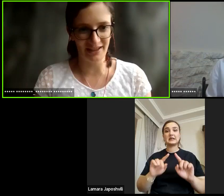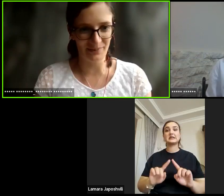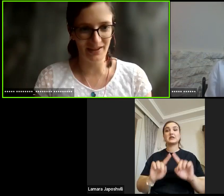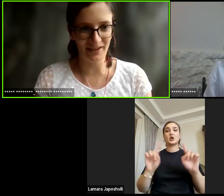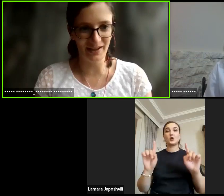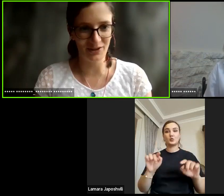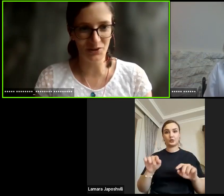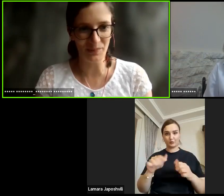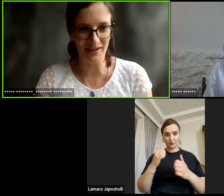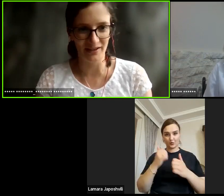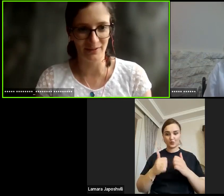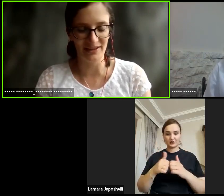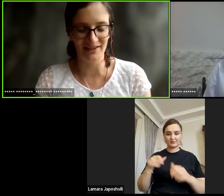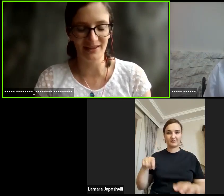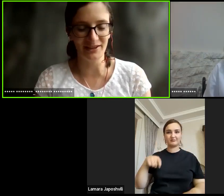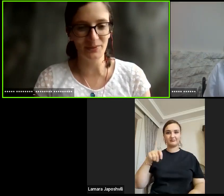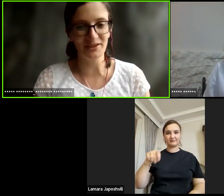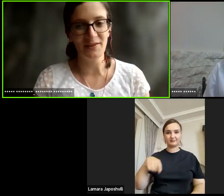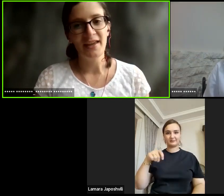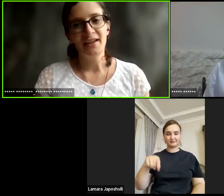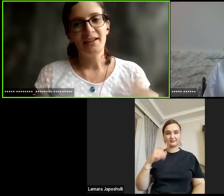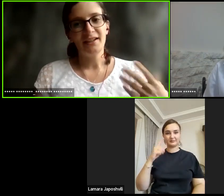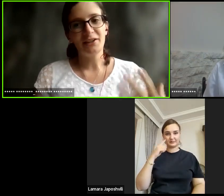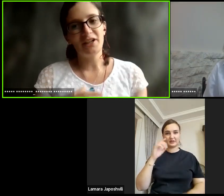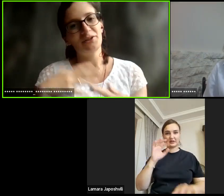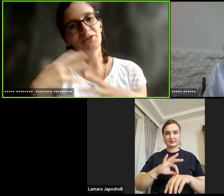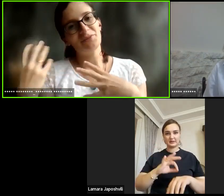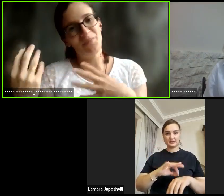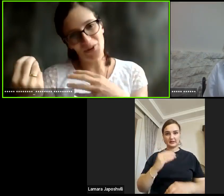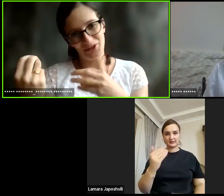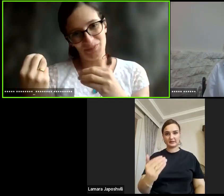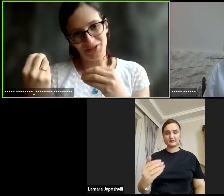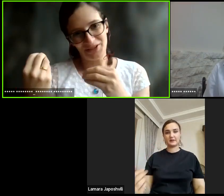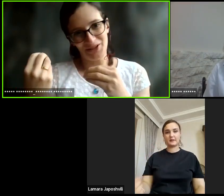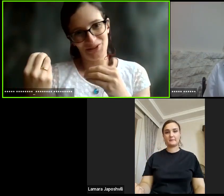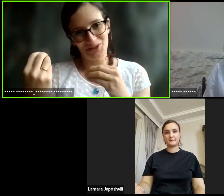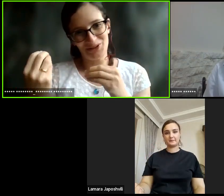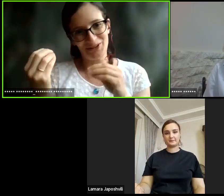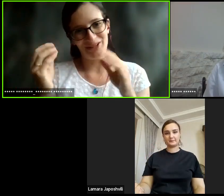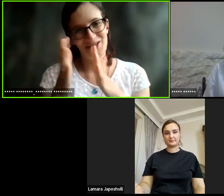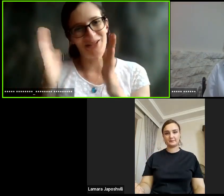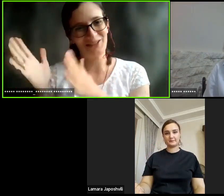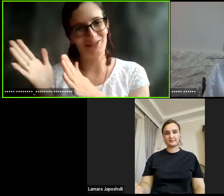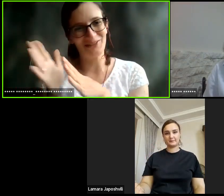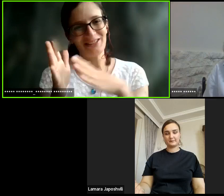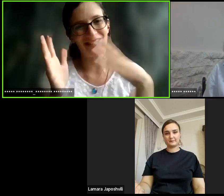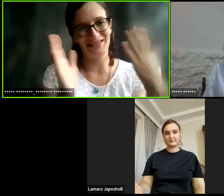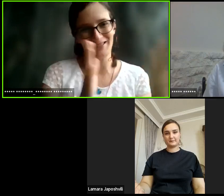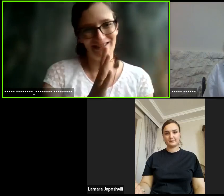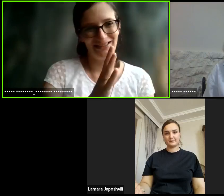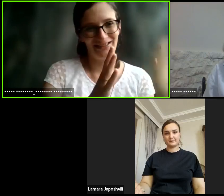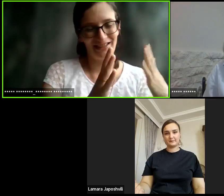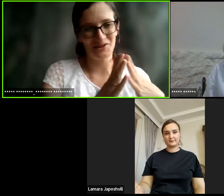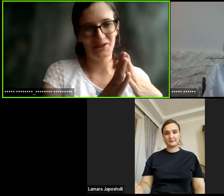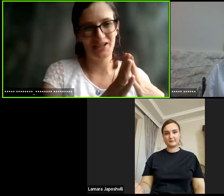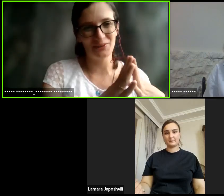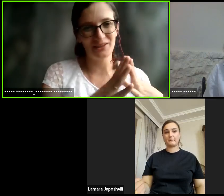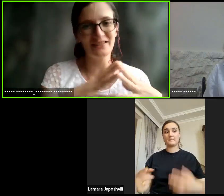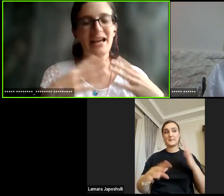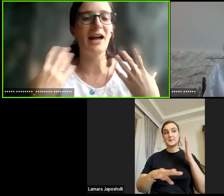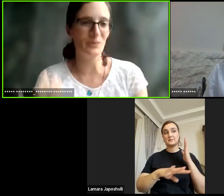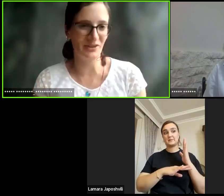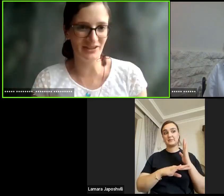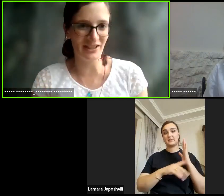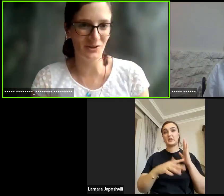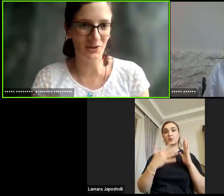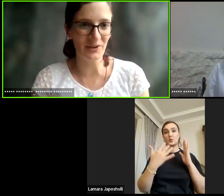მუდმივი სატარებელია ხელჯოხი პაციენტისთვის. ახლა რომ გადავიდეთ მეორე ტიპის ხელჯოხზე, და იერარქიულად ხის ხელჯოხი